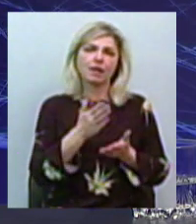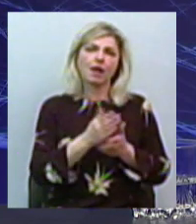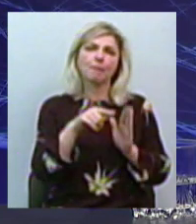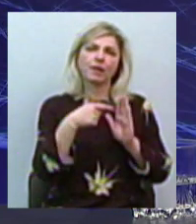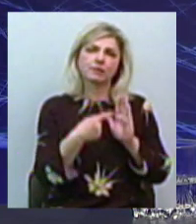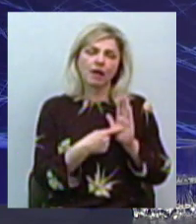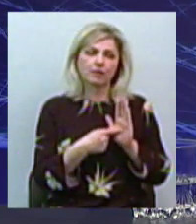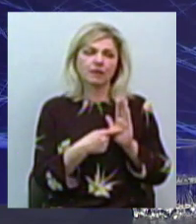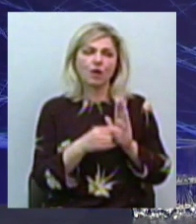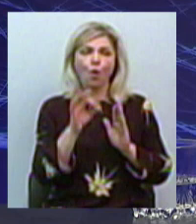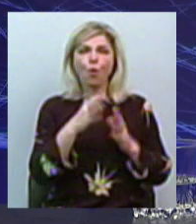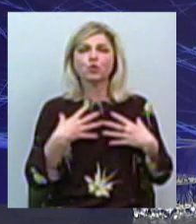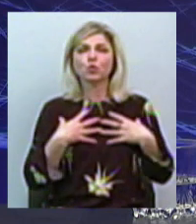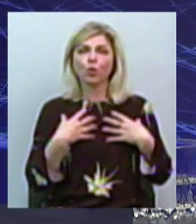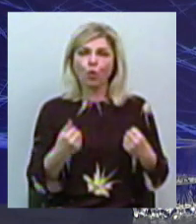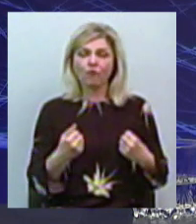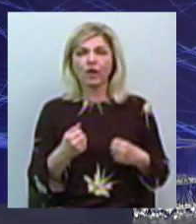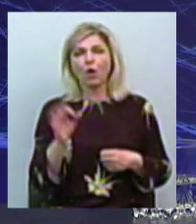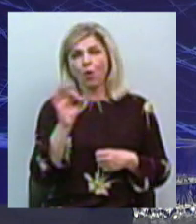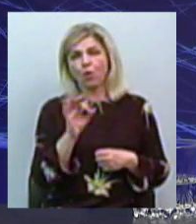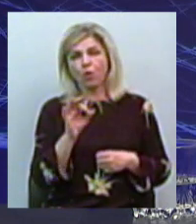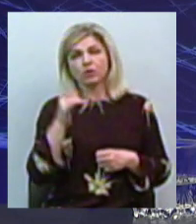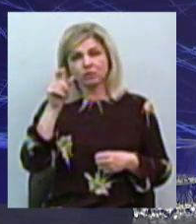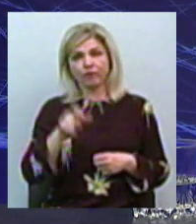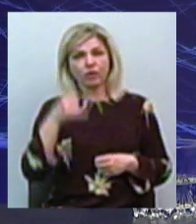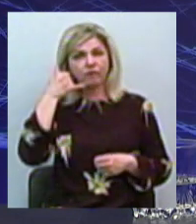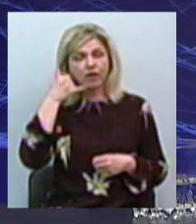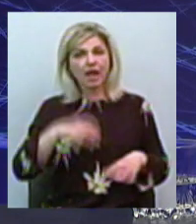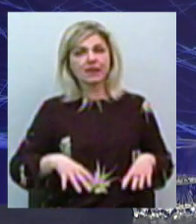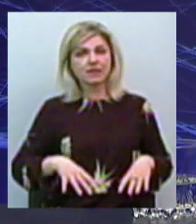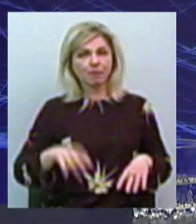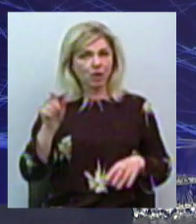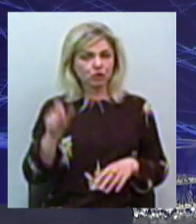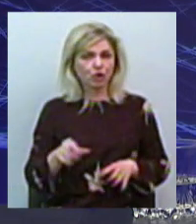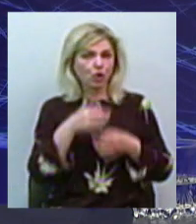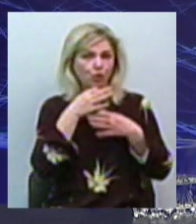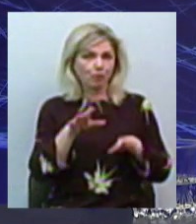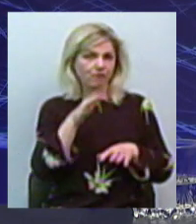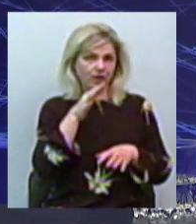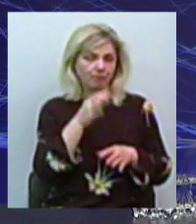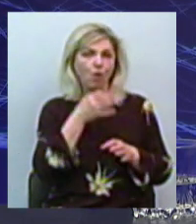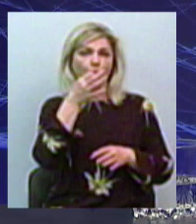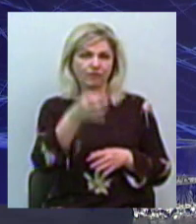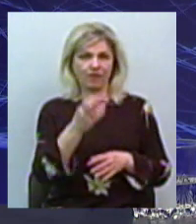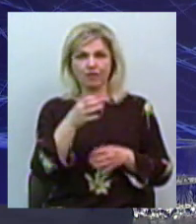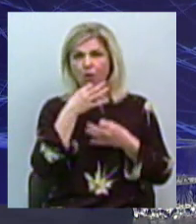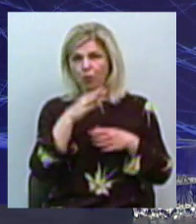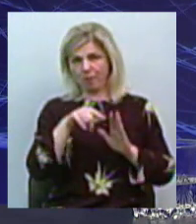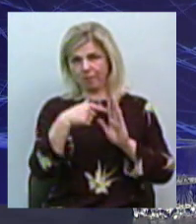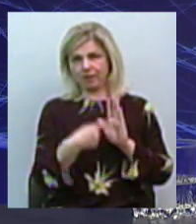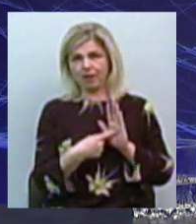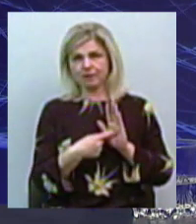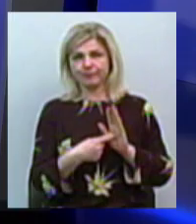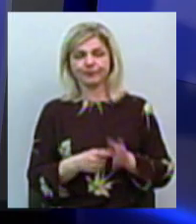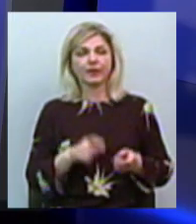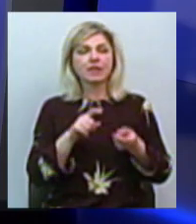по своєму стану здоров'я, по прибуттю, вона телефонує, диспетчер в будь-який час відповідає на всі питання. У зв'язку